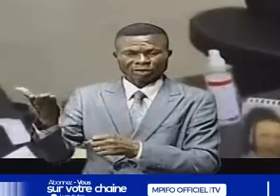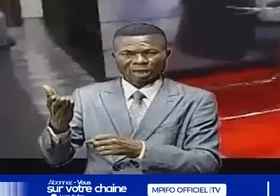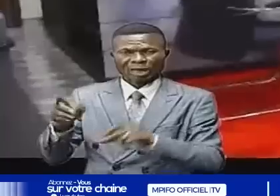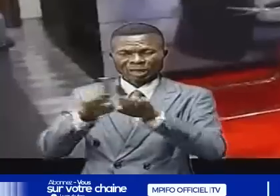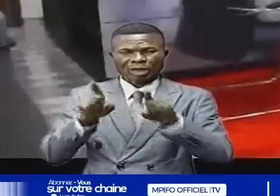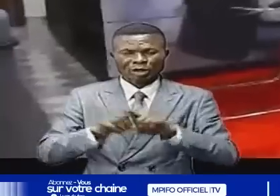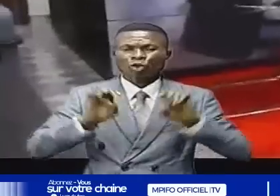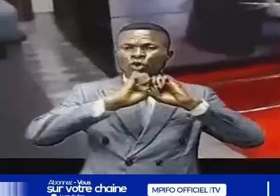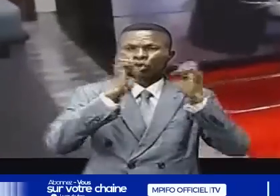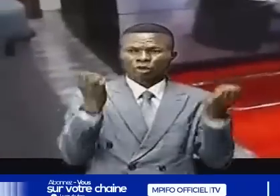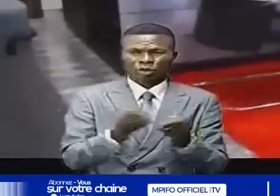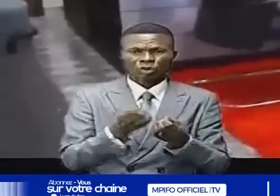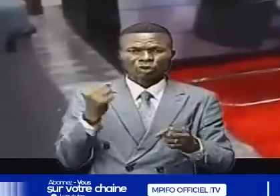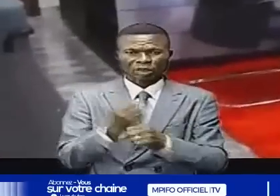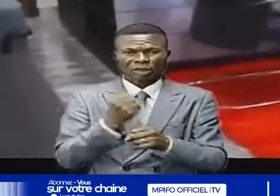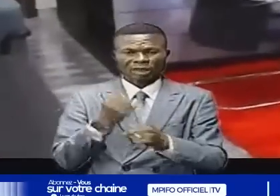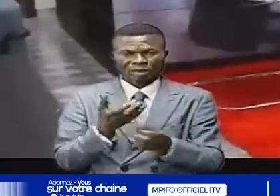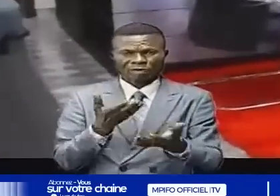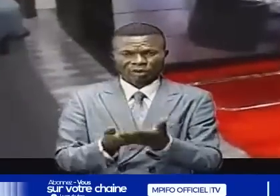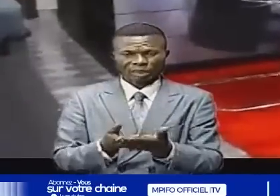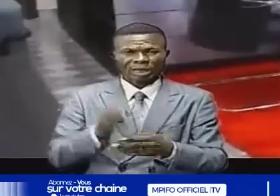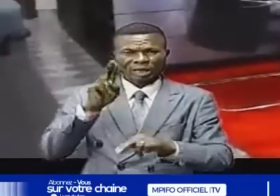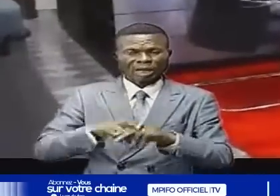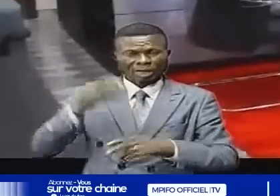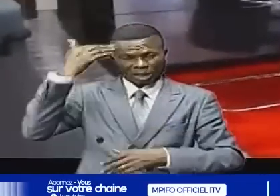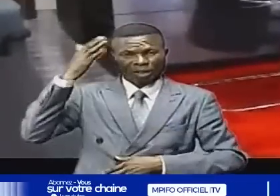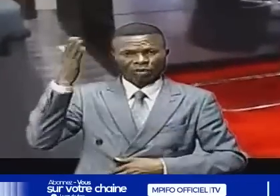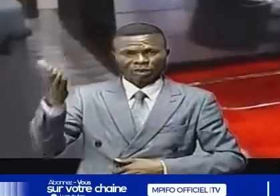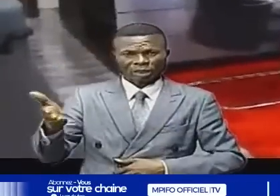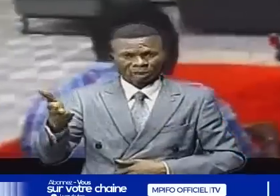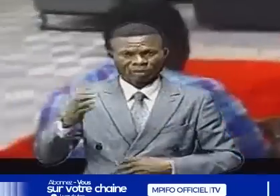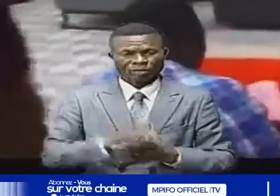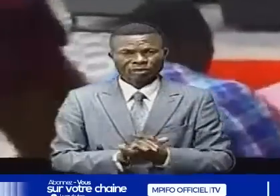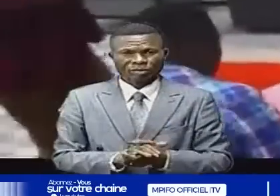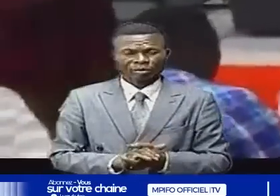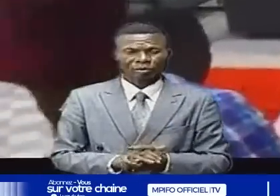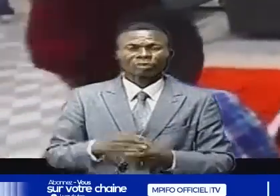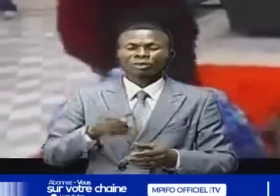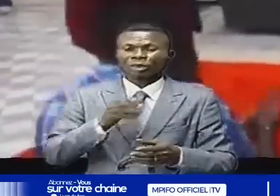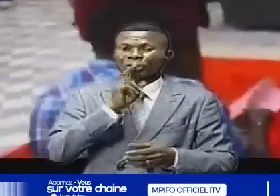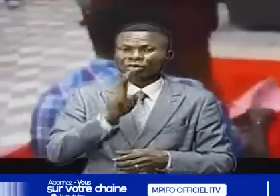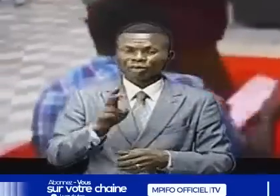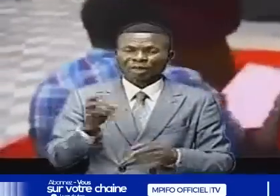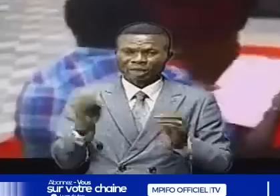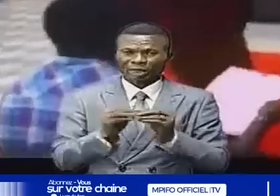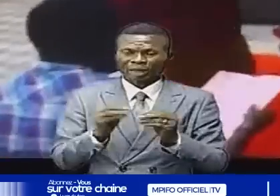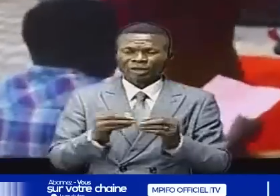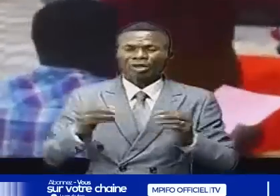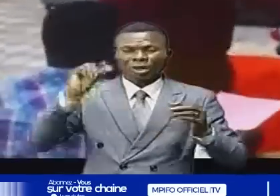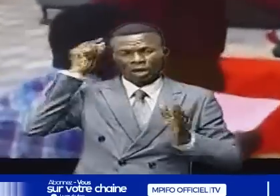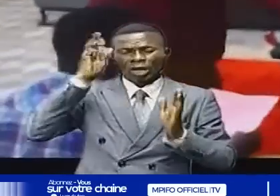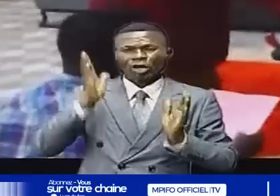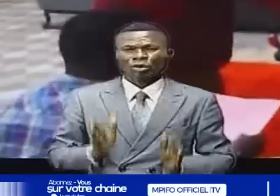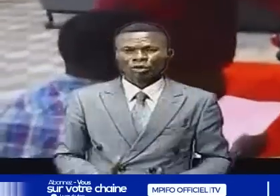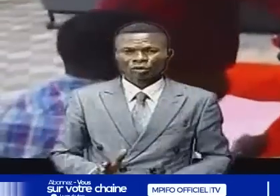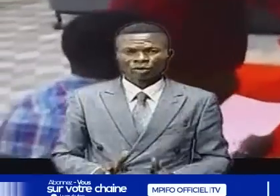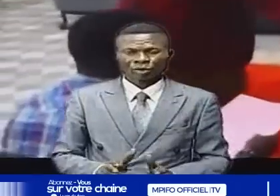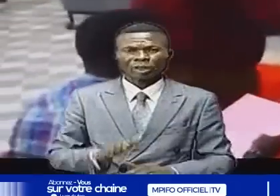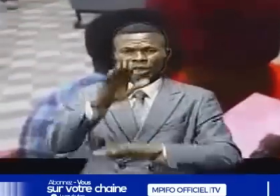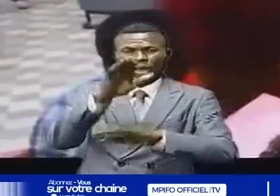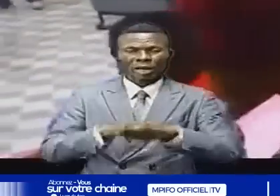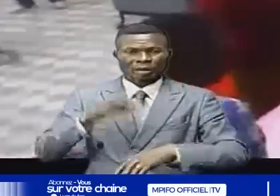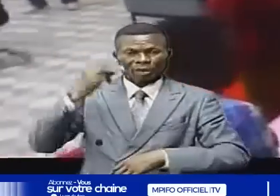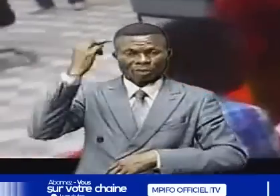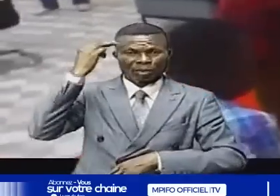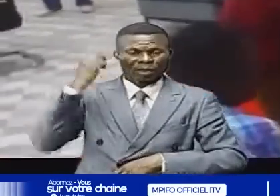morales, ainsi que des personnes tirant avantage de sa juridiction. Séance tenante, l'autorité provinciale a fait venir son ministre